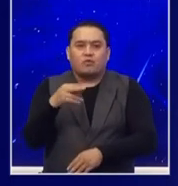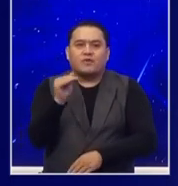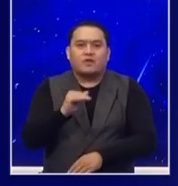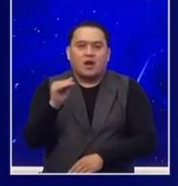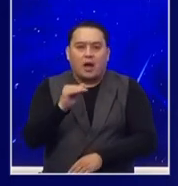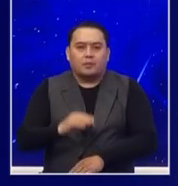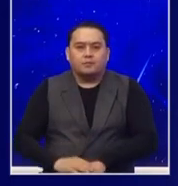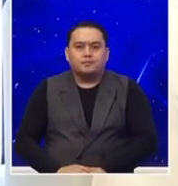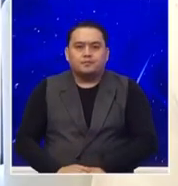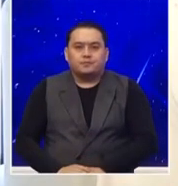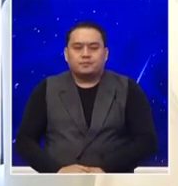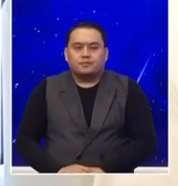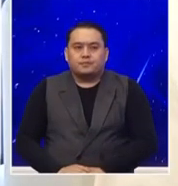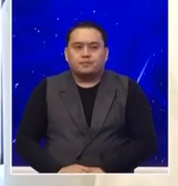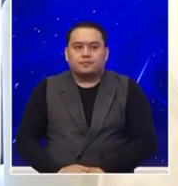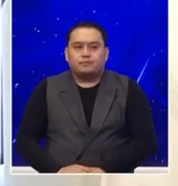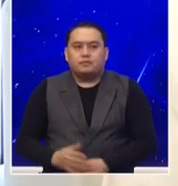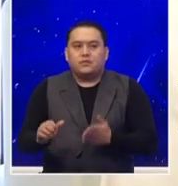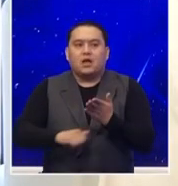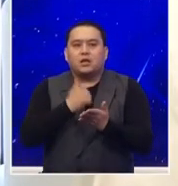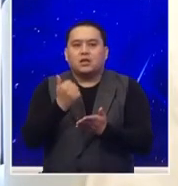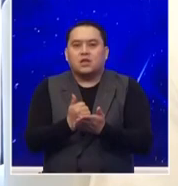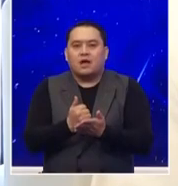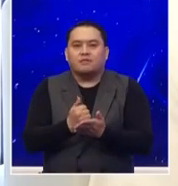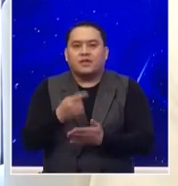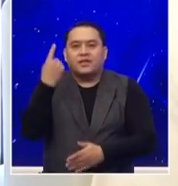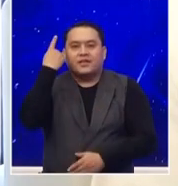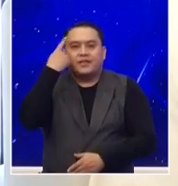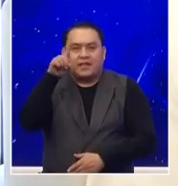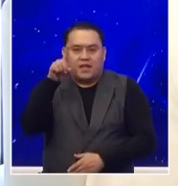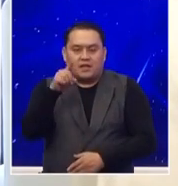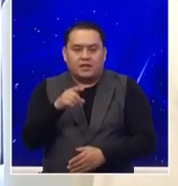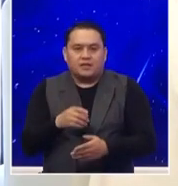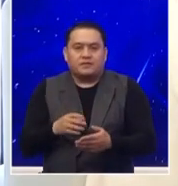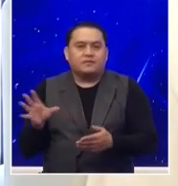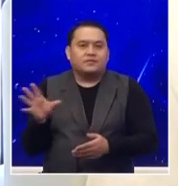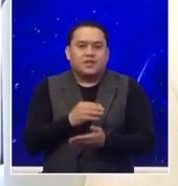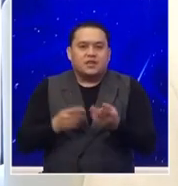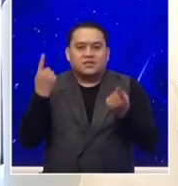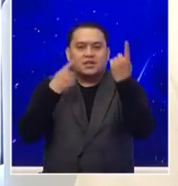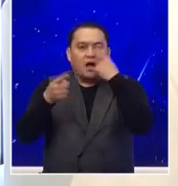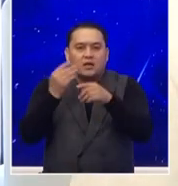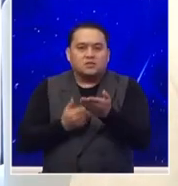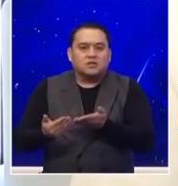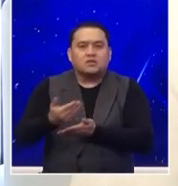февраля. Главная идея – собрать все сказки,